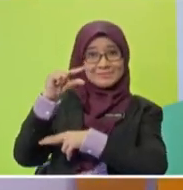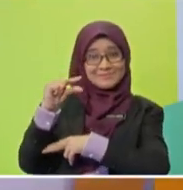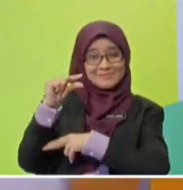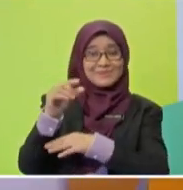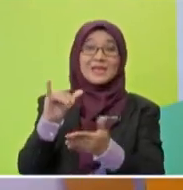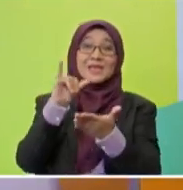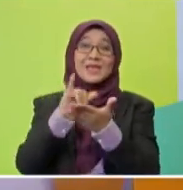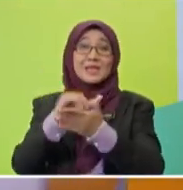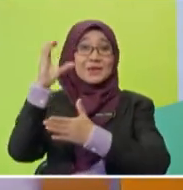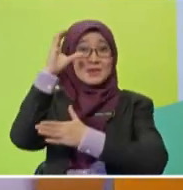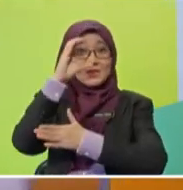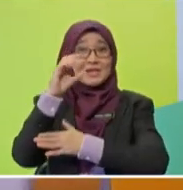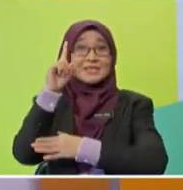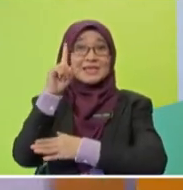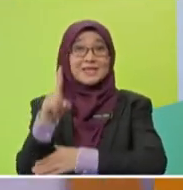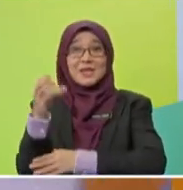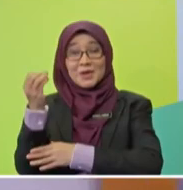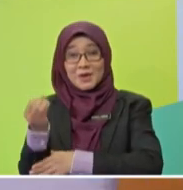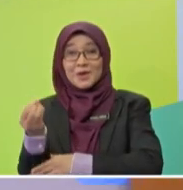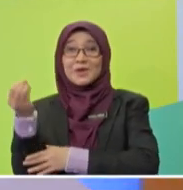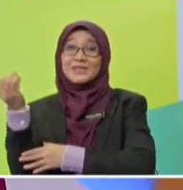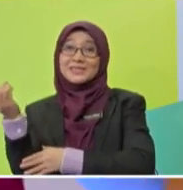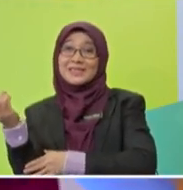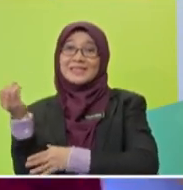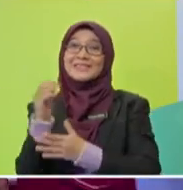itu jadi satu objek